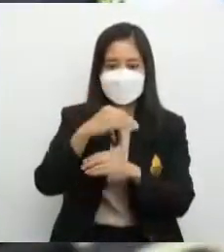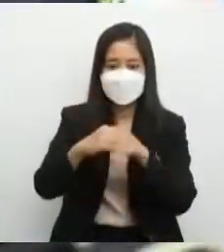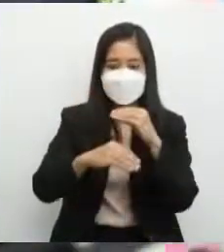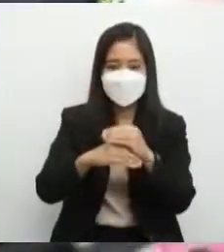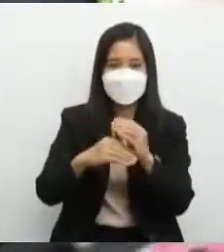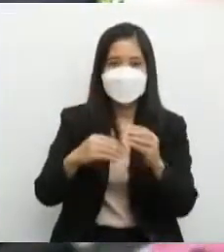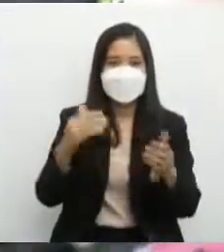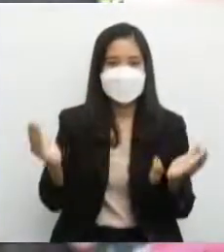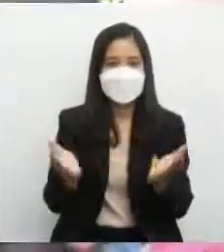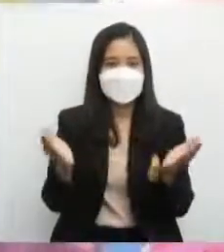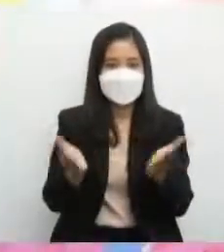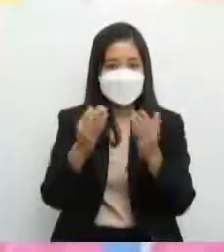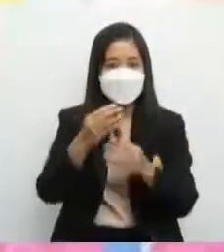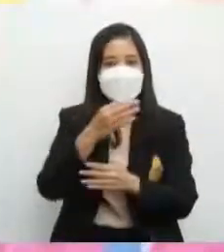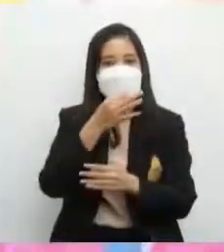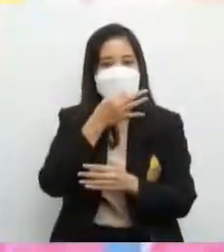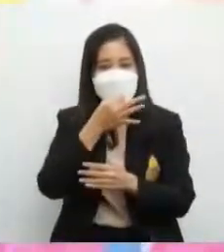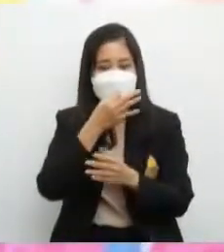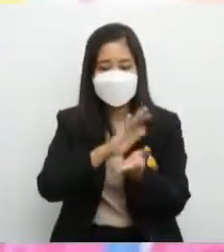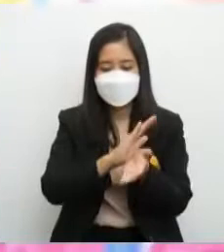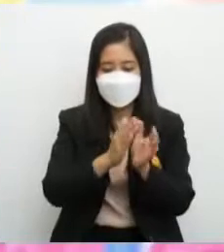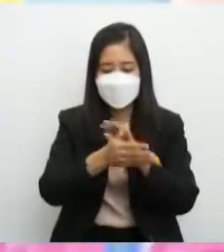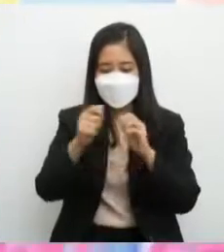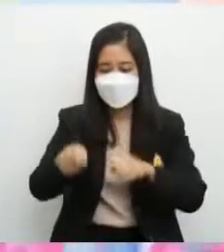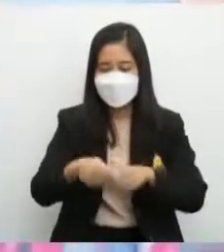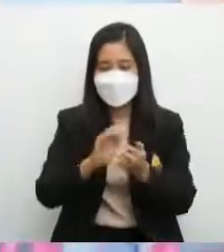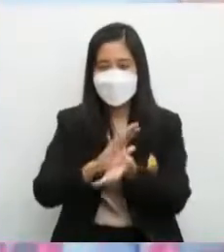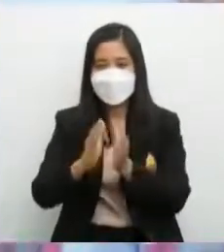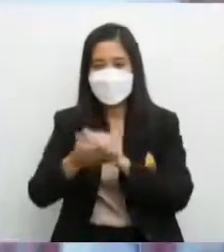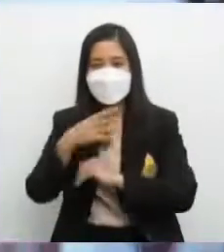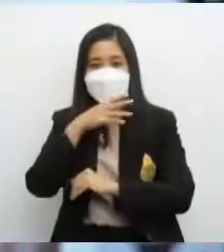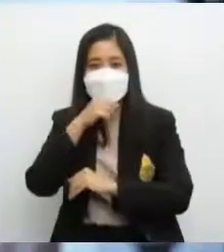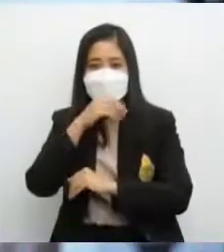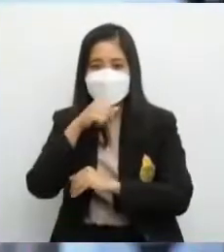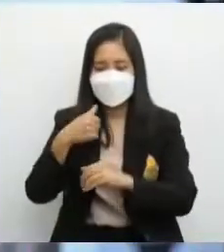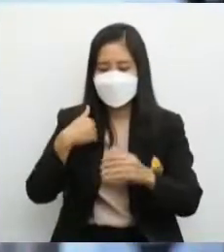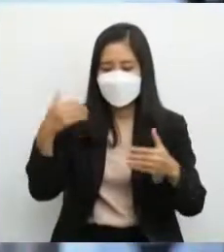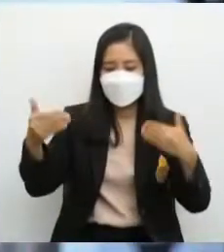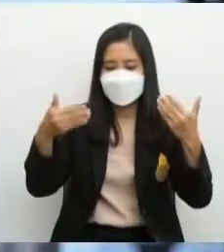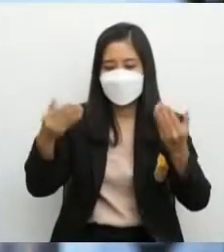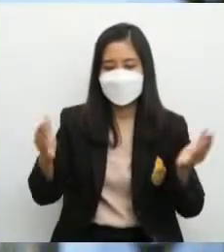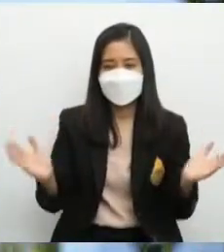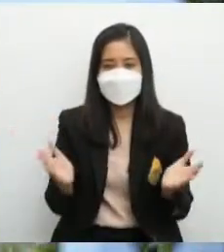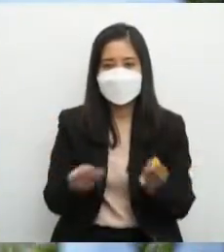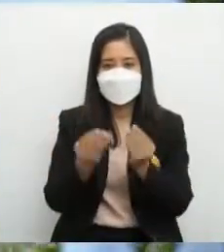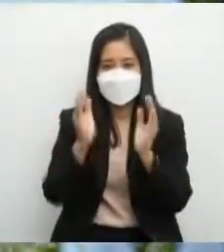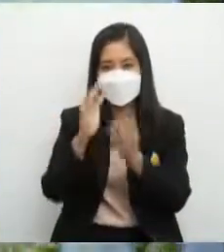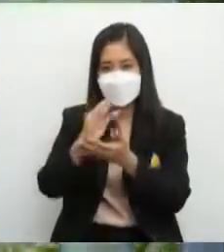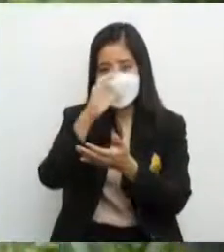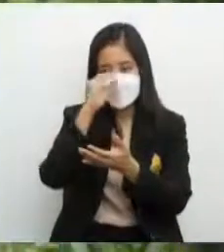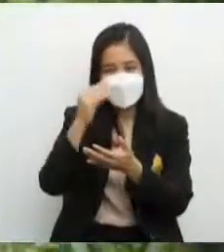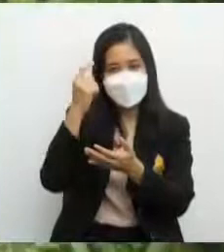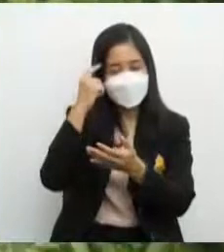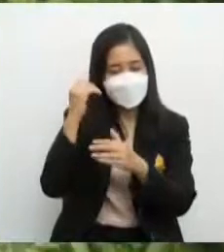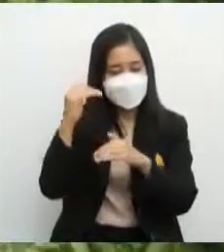าทักษะอาชีพแปรรูปผลผลิตทางการเกษตรส้มเป็นกิจกรรมที่มุ่งส่งเสริมให้ผู้เรียนมีการพัฒน